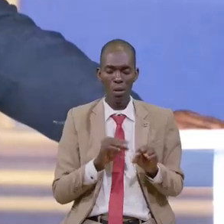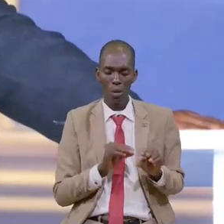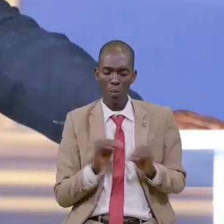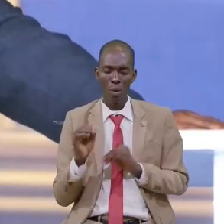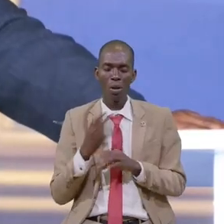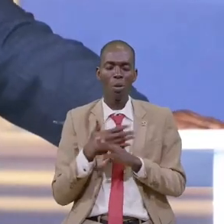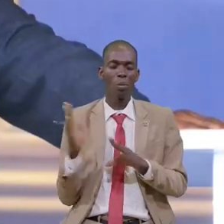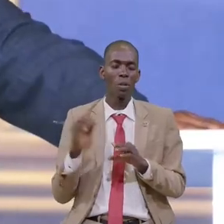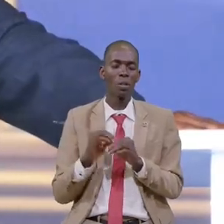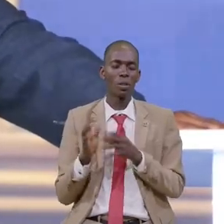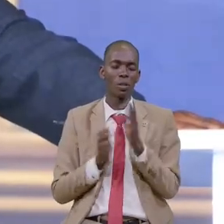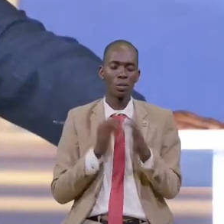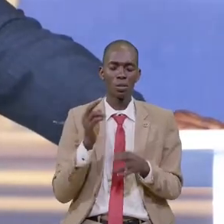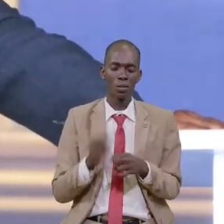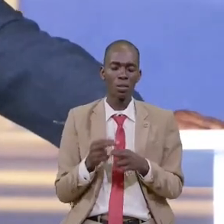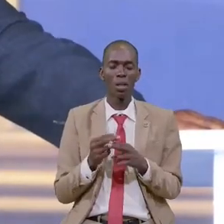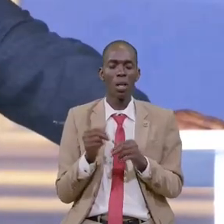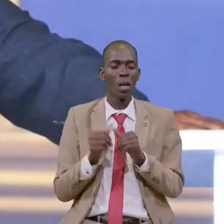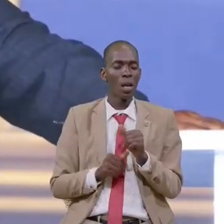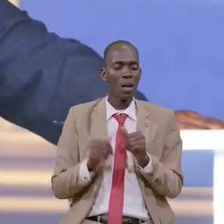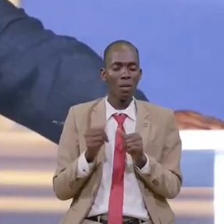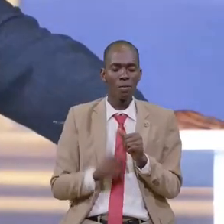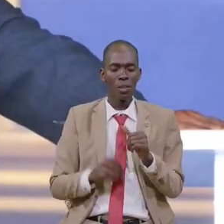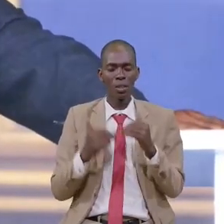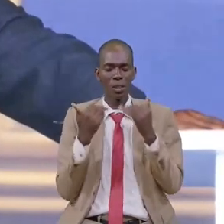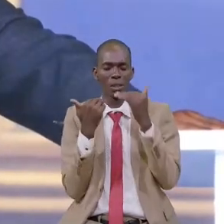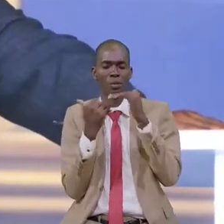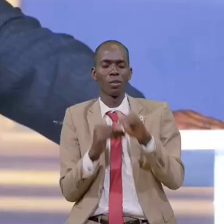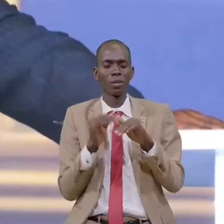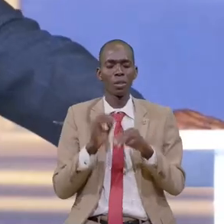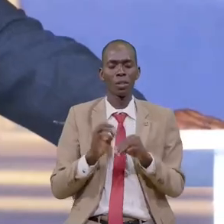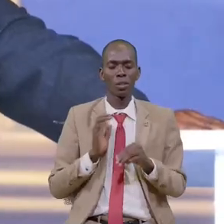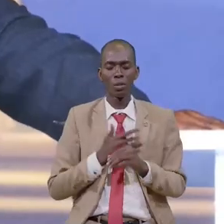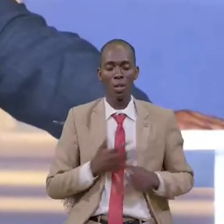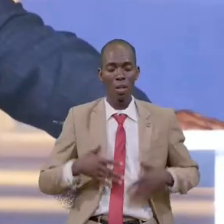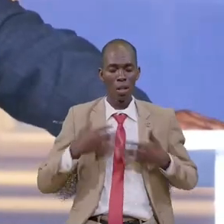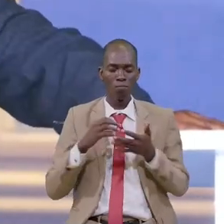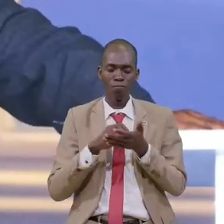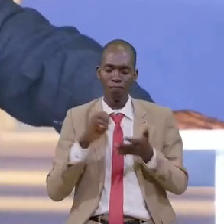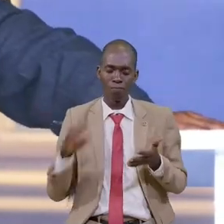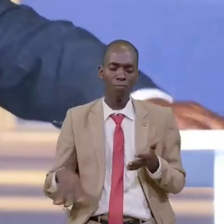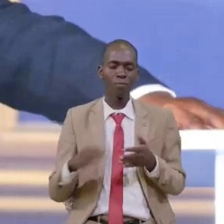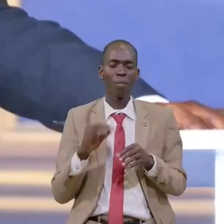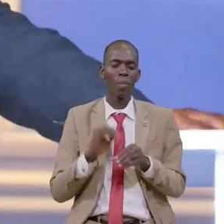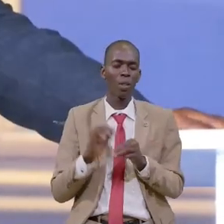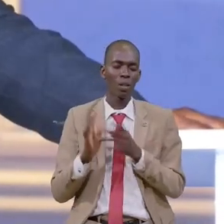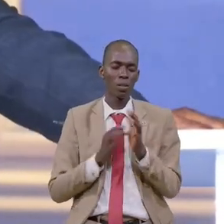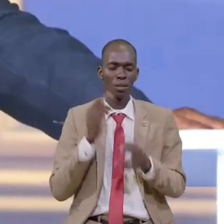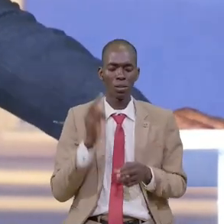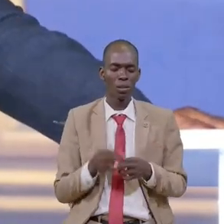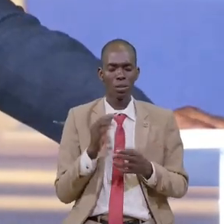déplacez-vous. Toute limitation dans nos vies soit déplacée au nom de